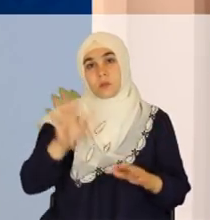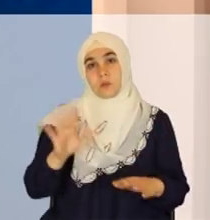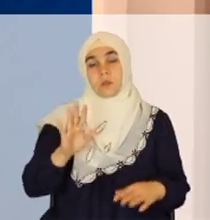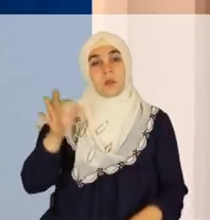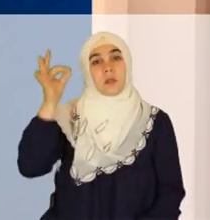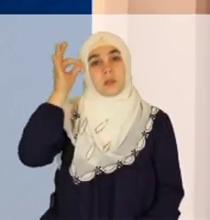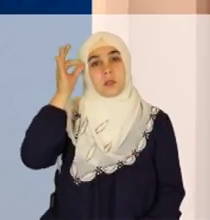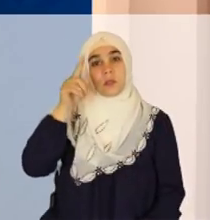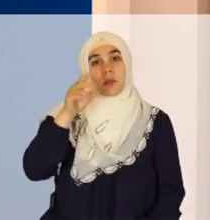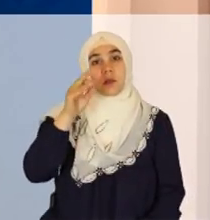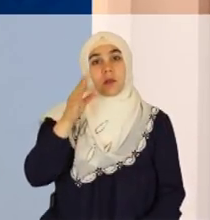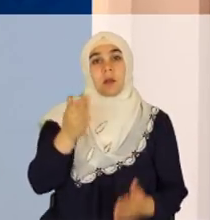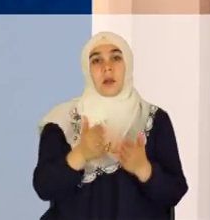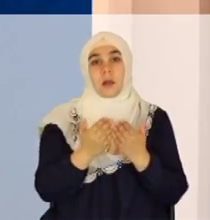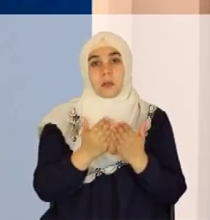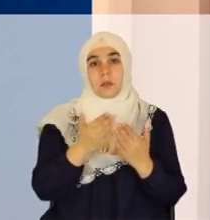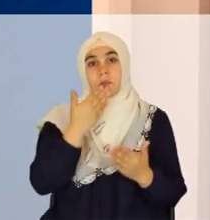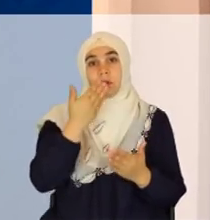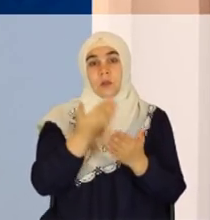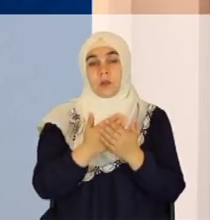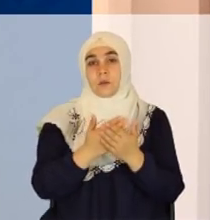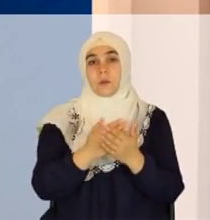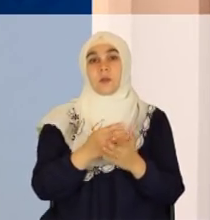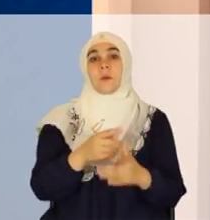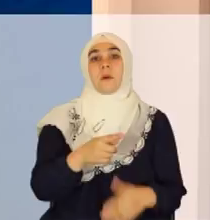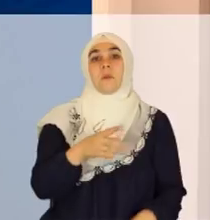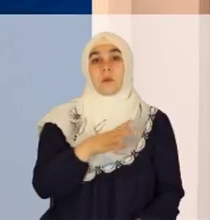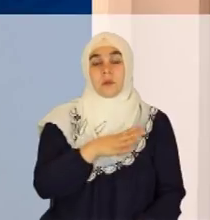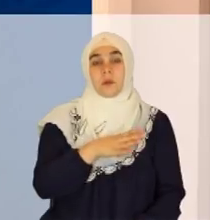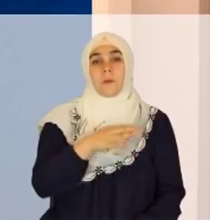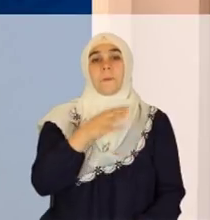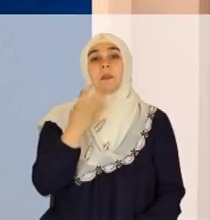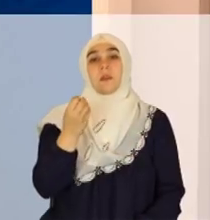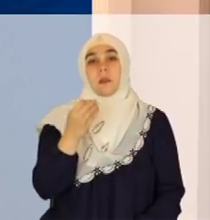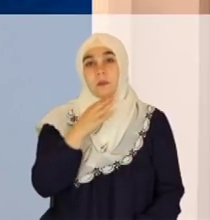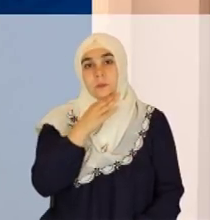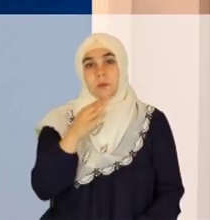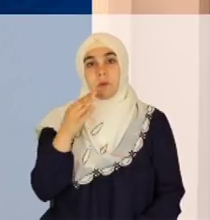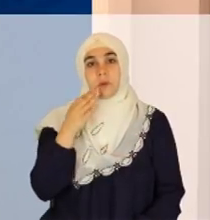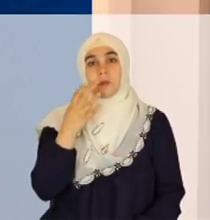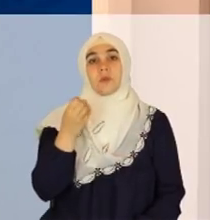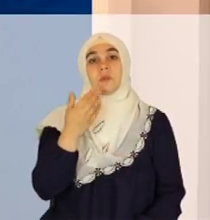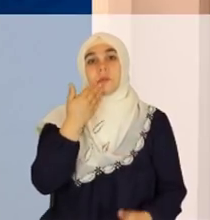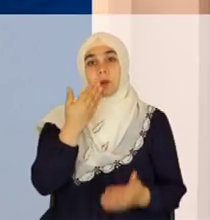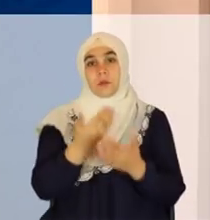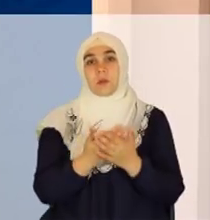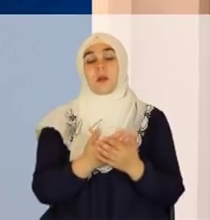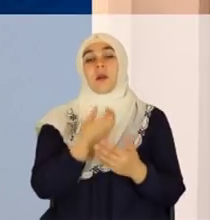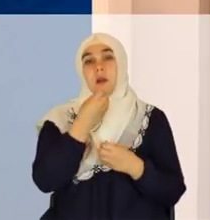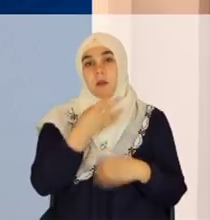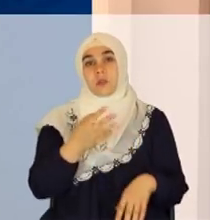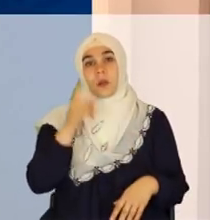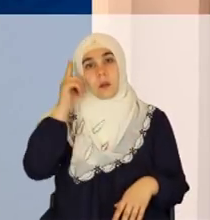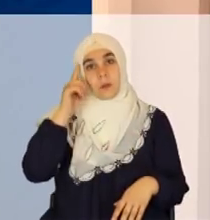zikr ahlidan so'rang kitobida ham javob berildi. Yana himmat qilib so'ralibdi, mayli